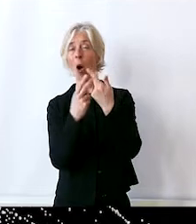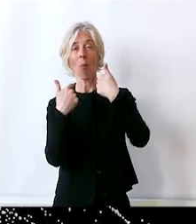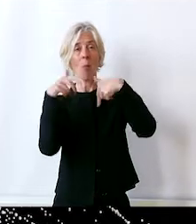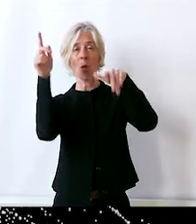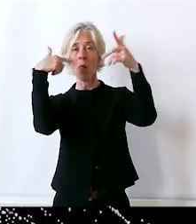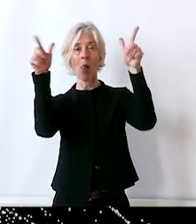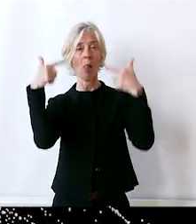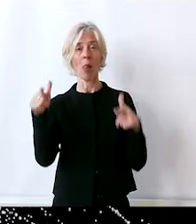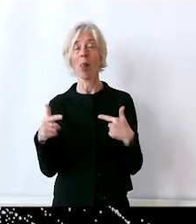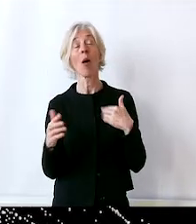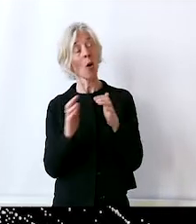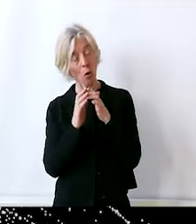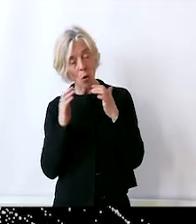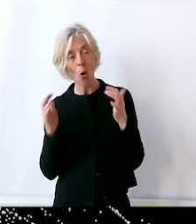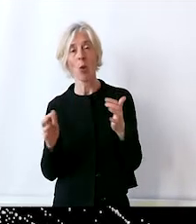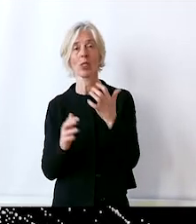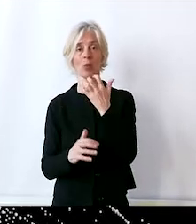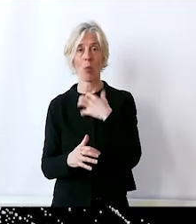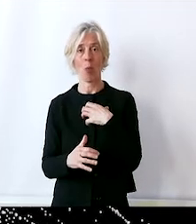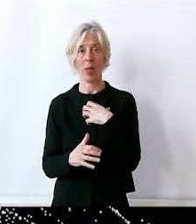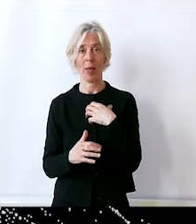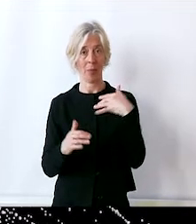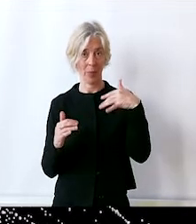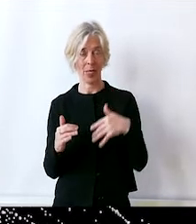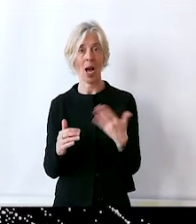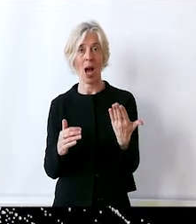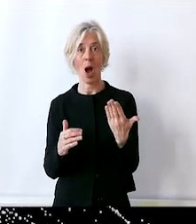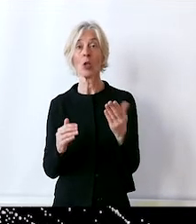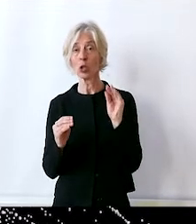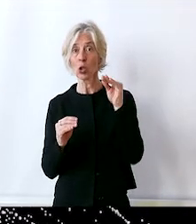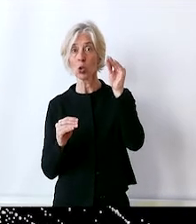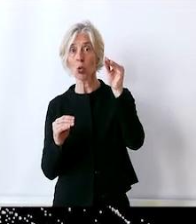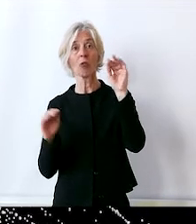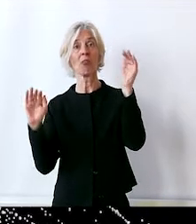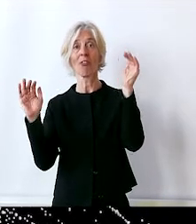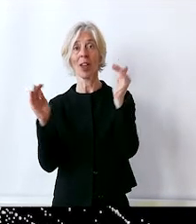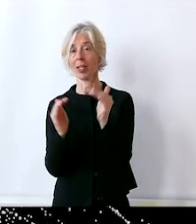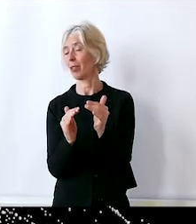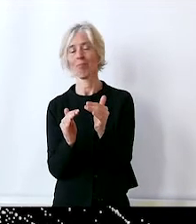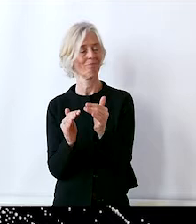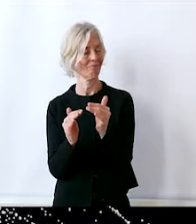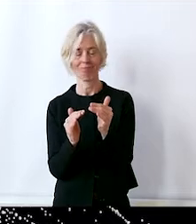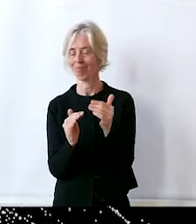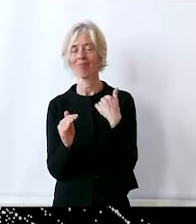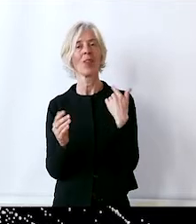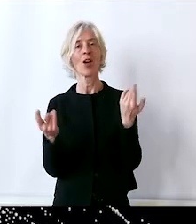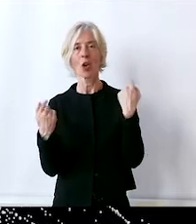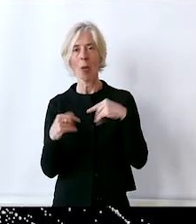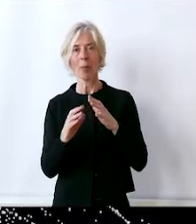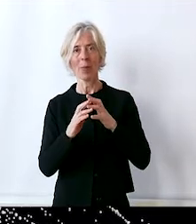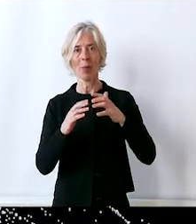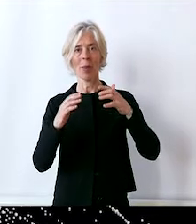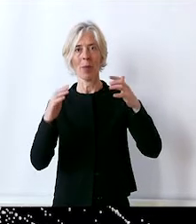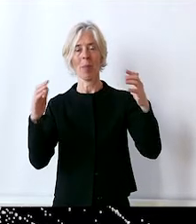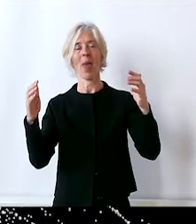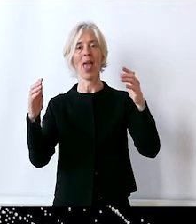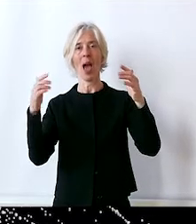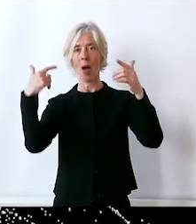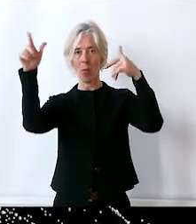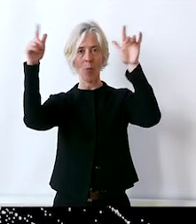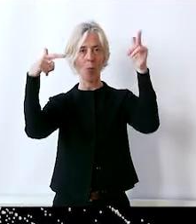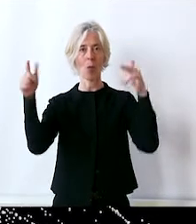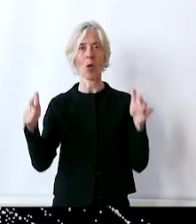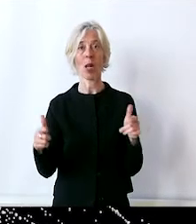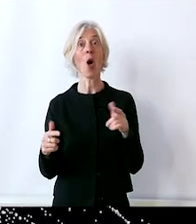größten Probleme der Neuzeit, was auch sicherlich nicht weniger werden wird über die kommenden Jahre, wo wir uns auch sehr stark